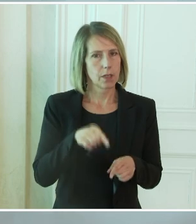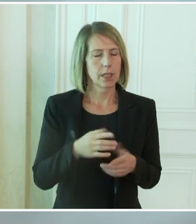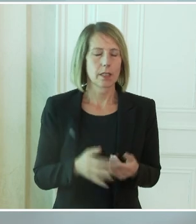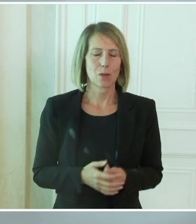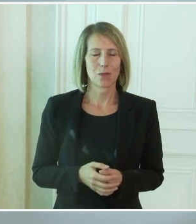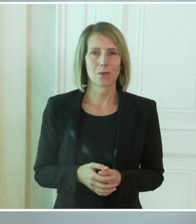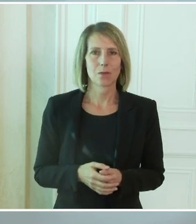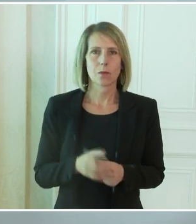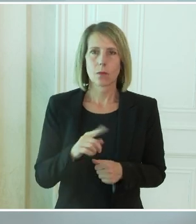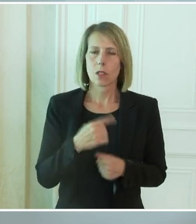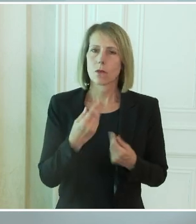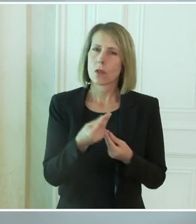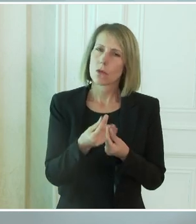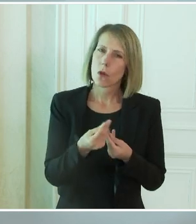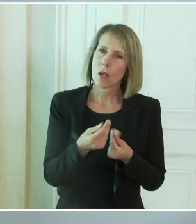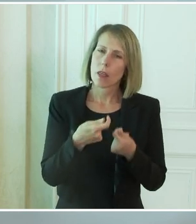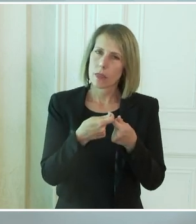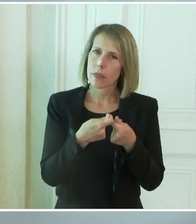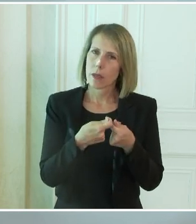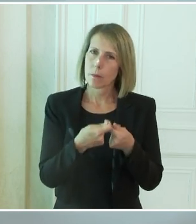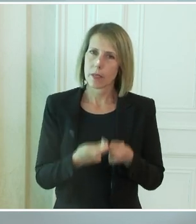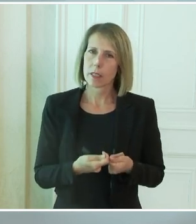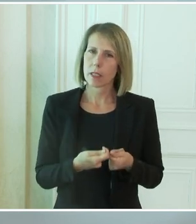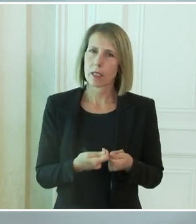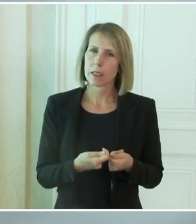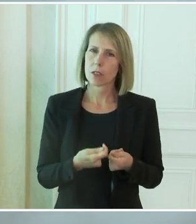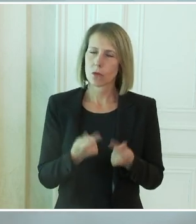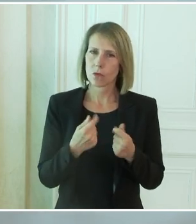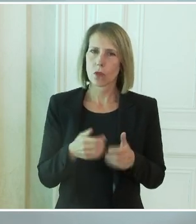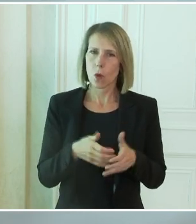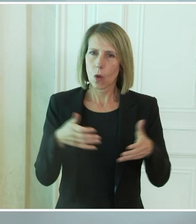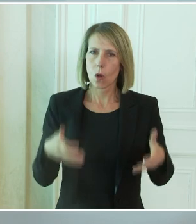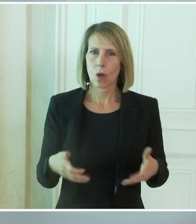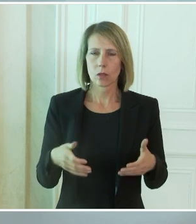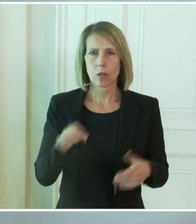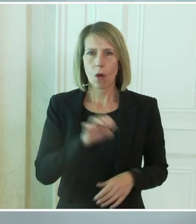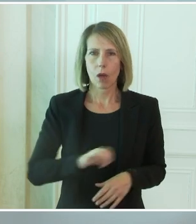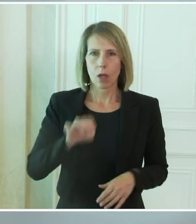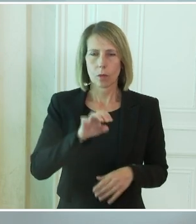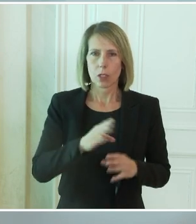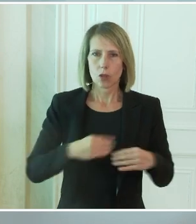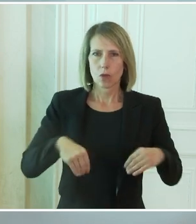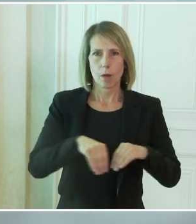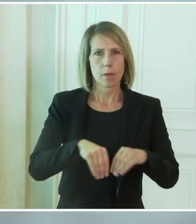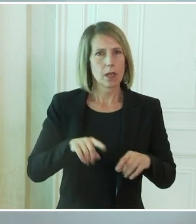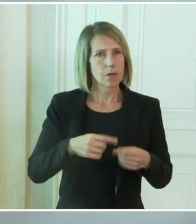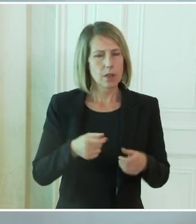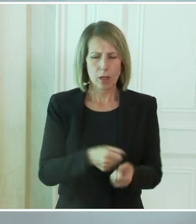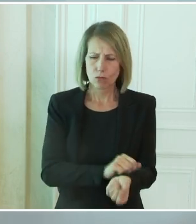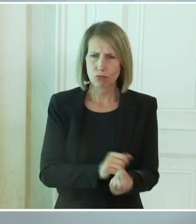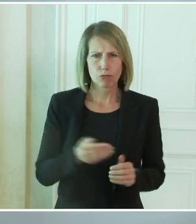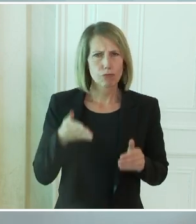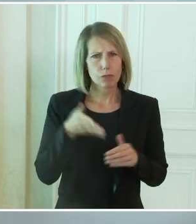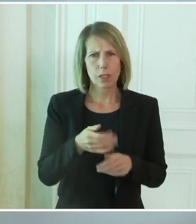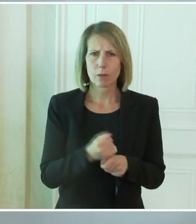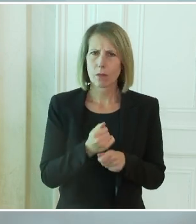fühlen uns als Mitglied einer großen europäischen Familie und wir werden alles dafür